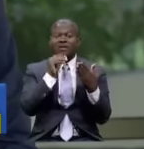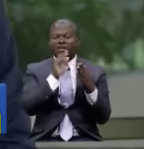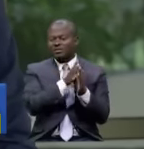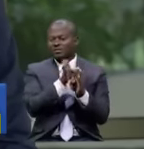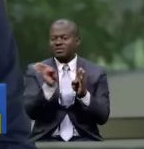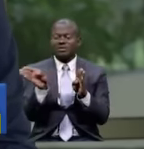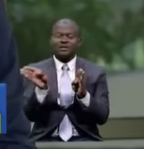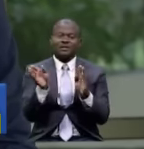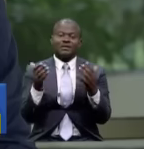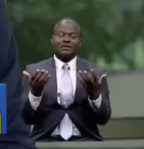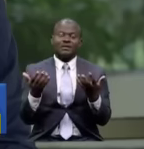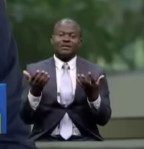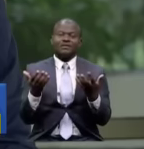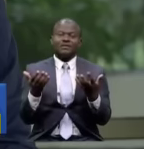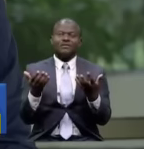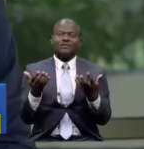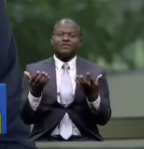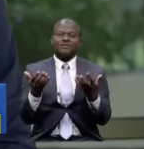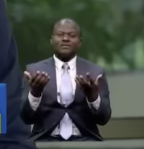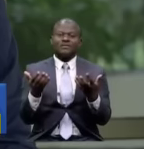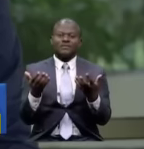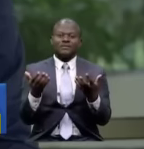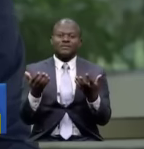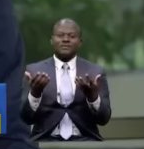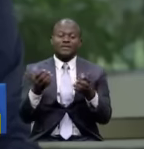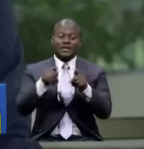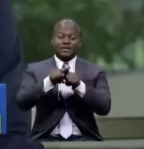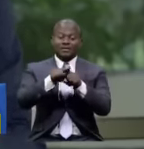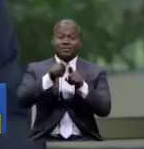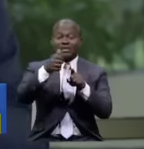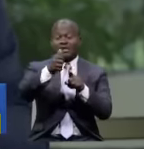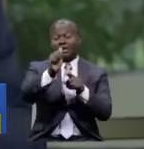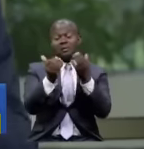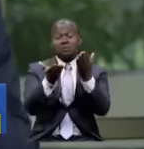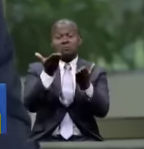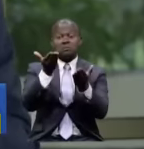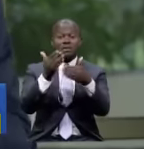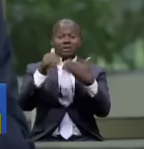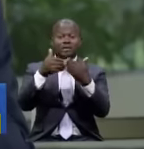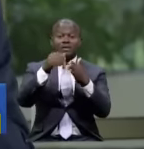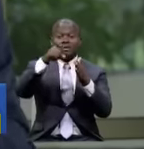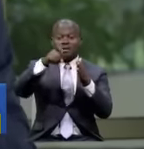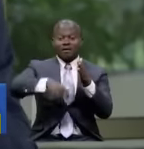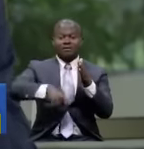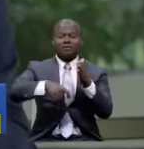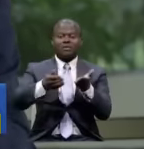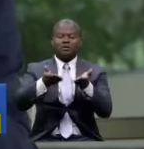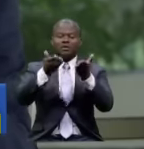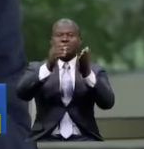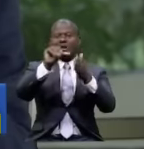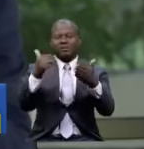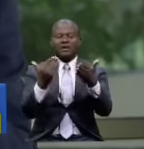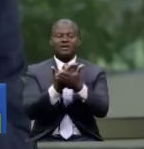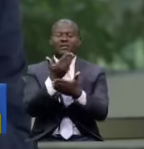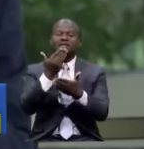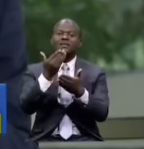nabo ndetse nyirango hari hakwiriye kuzamuka abandi bashya bagenda hari ababimazemo imyaka ubundi byakabaye